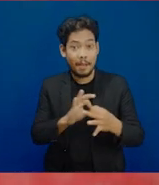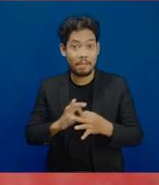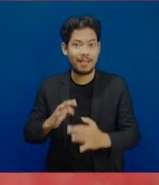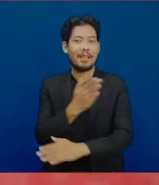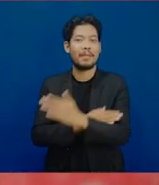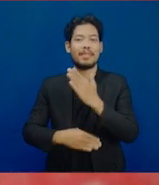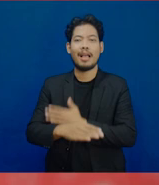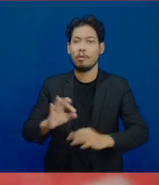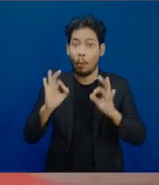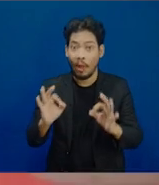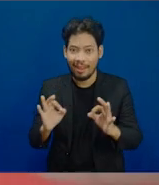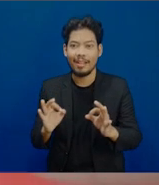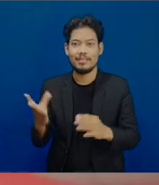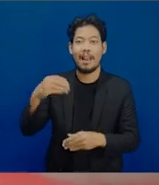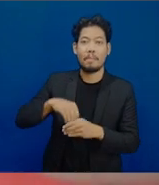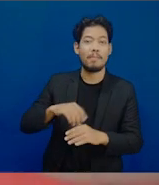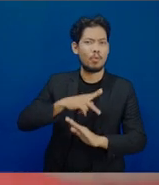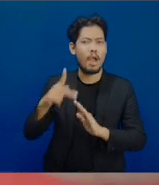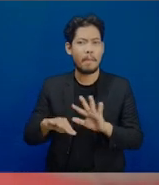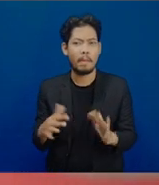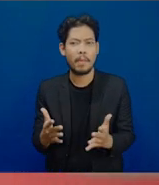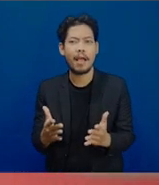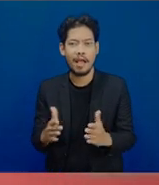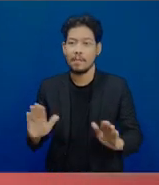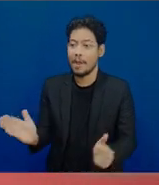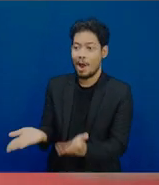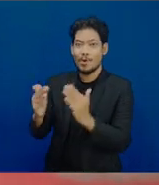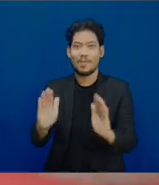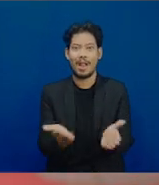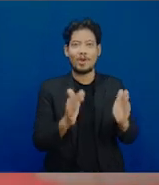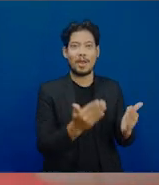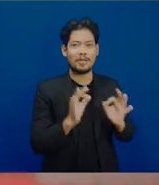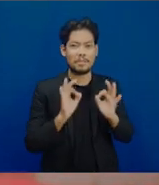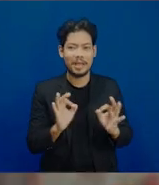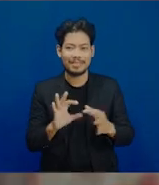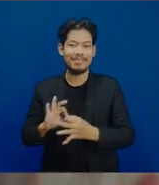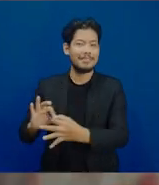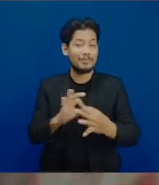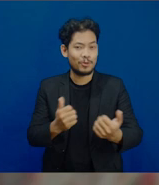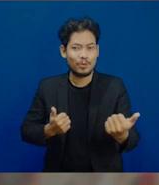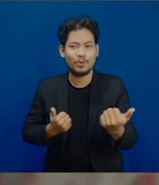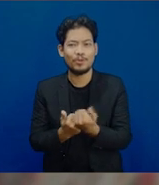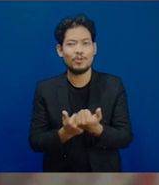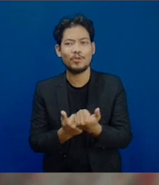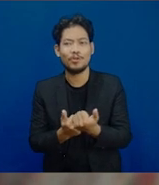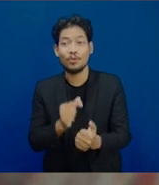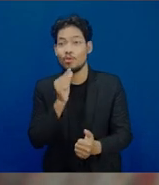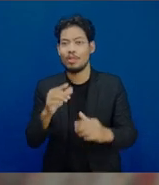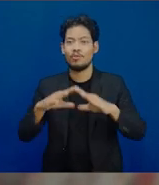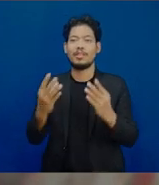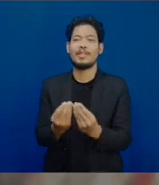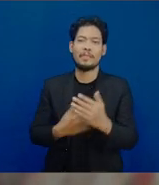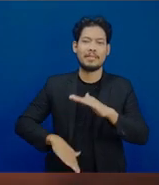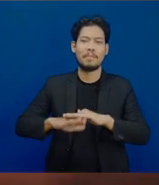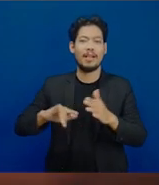Pelibatan kelompok penyandang disabilitas dalam setiap proses perencanaan pembangunan, tentunya tidak hanya mendorong adanya partisipasi